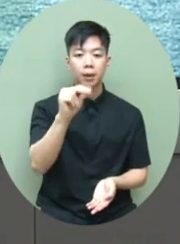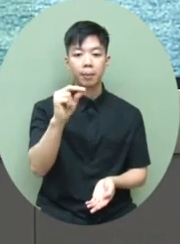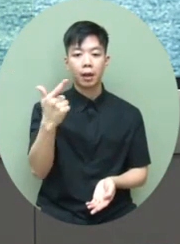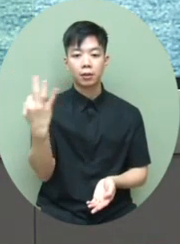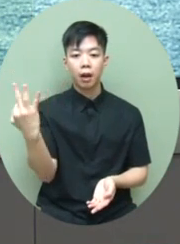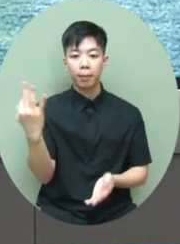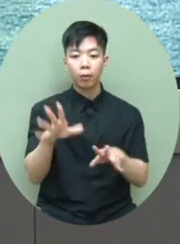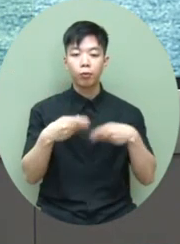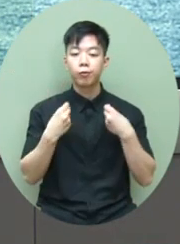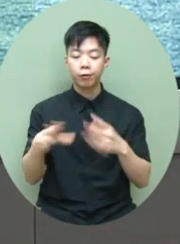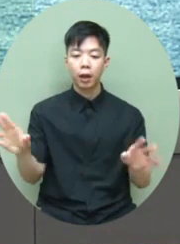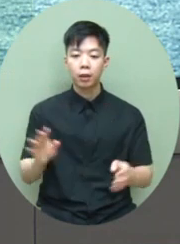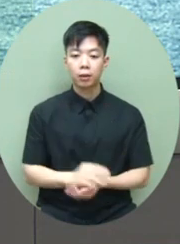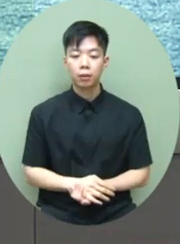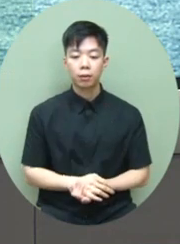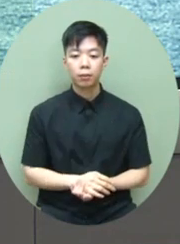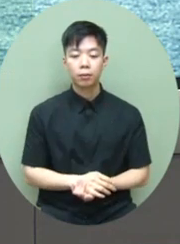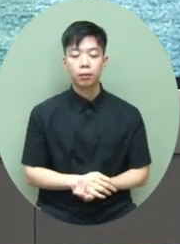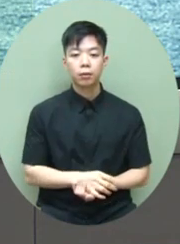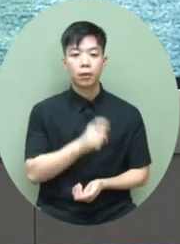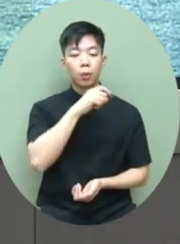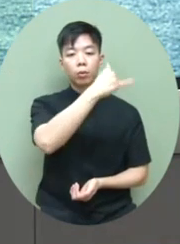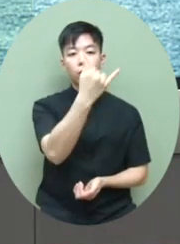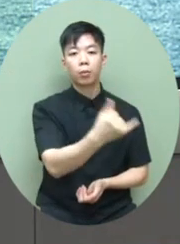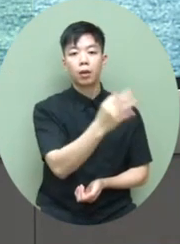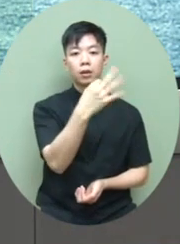63,783名嘅病人康復。其中包括